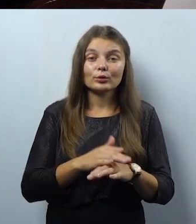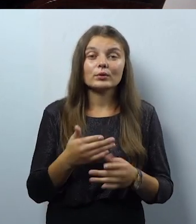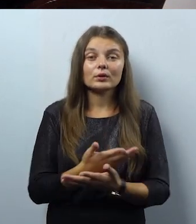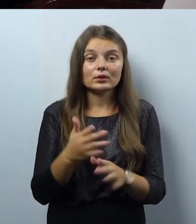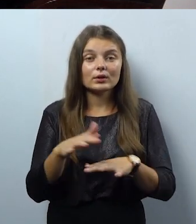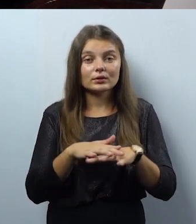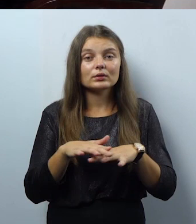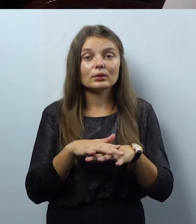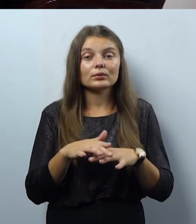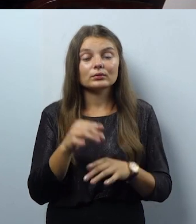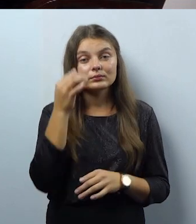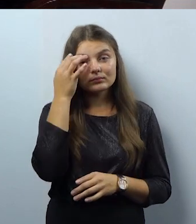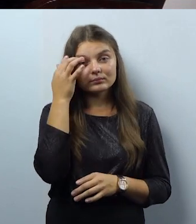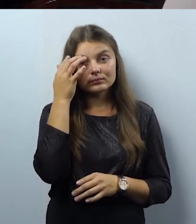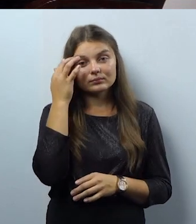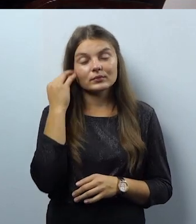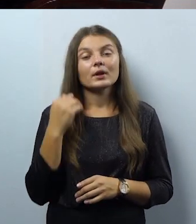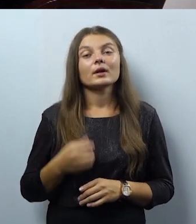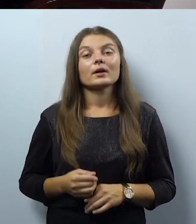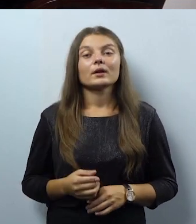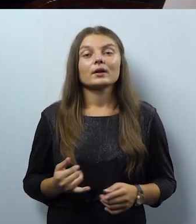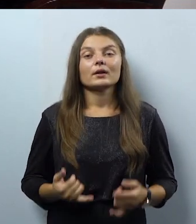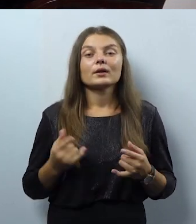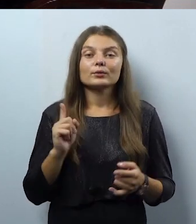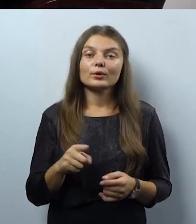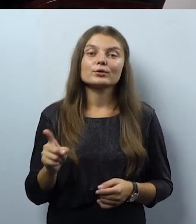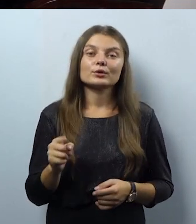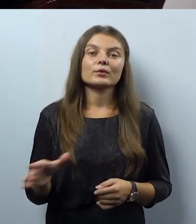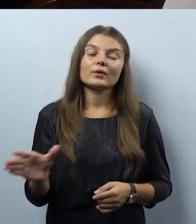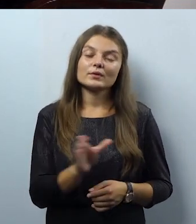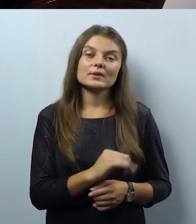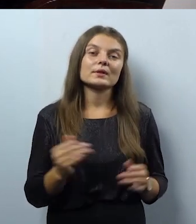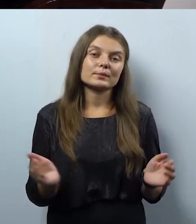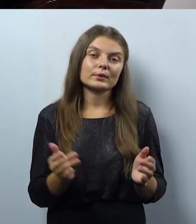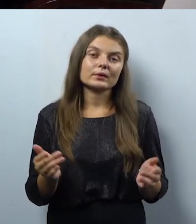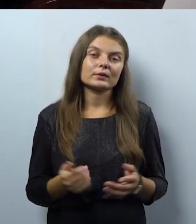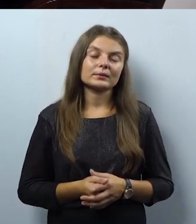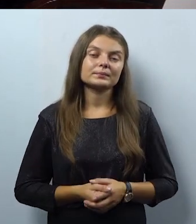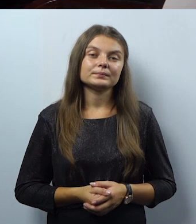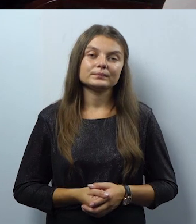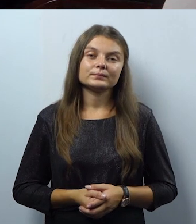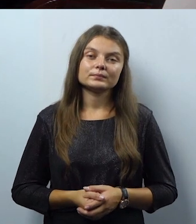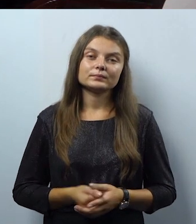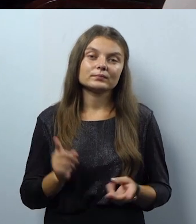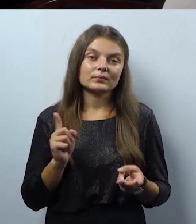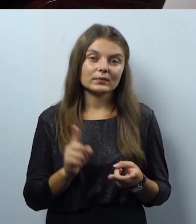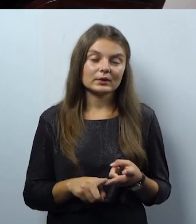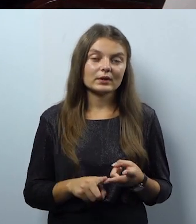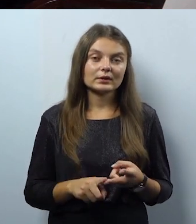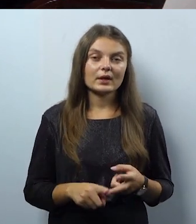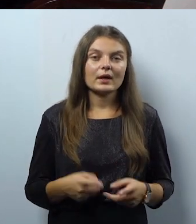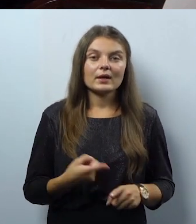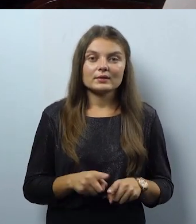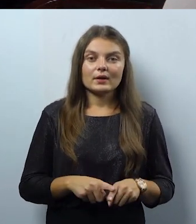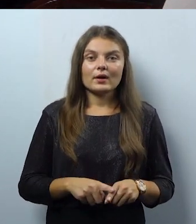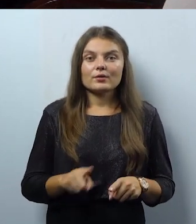ОТГ. І треба все зробити для того, щоб все ж таки цю опорність зберегти. І третє – це екстрена медична